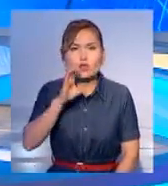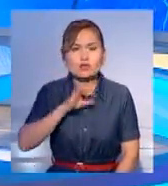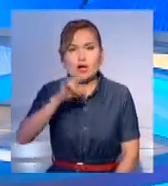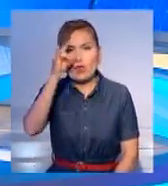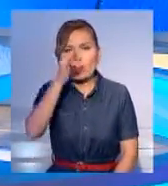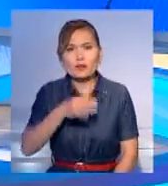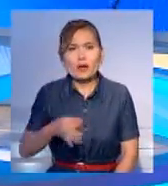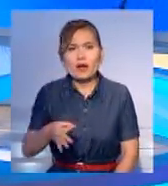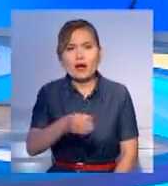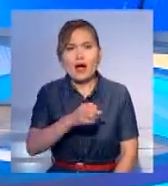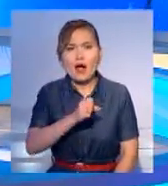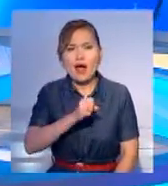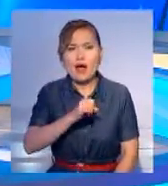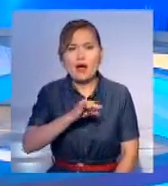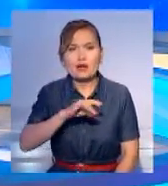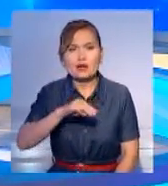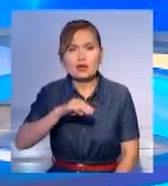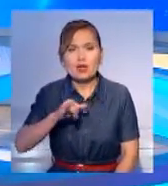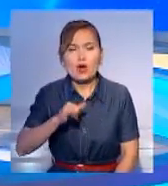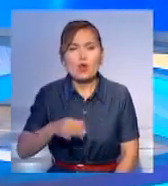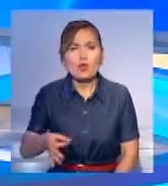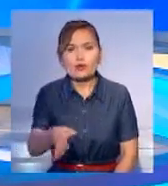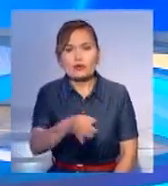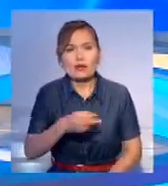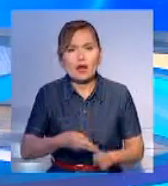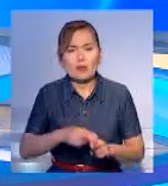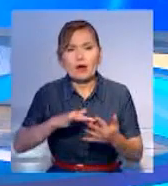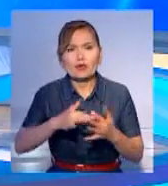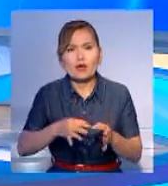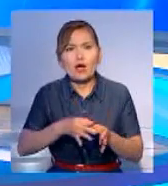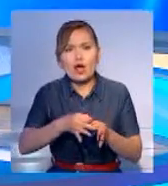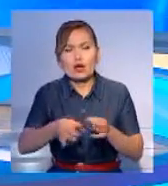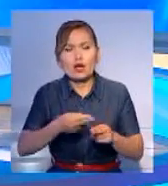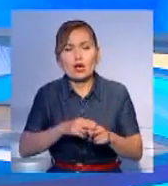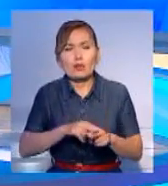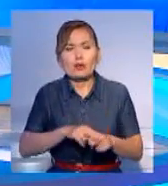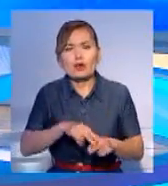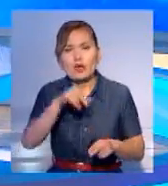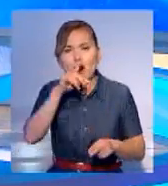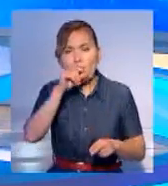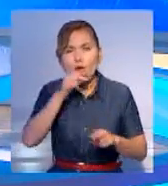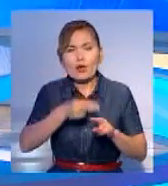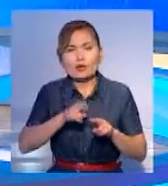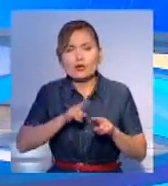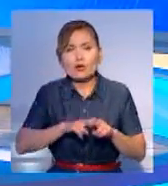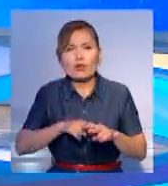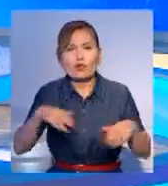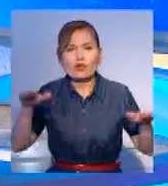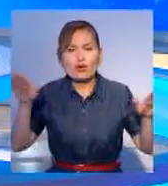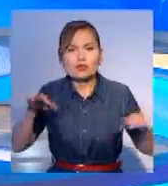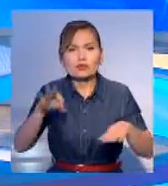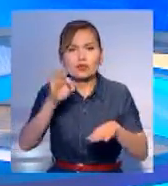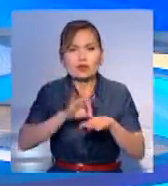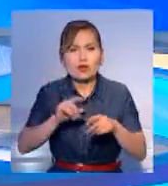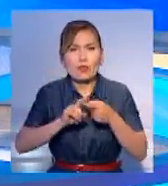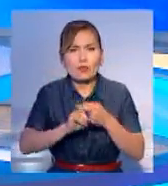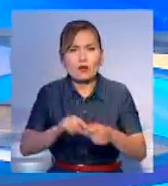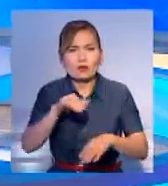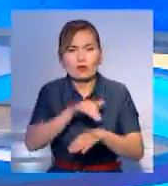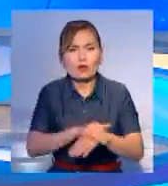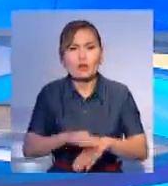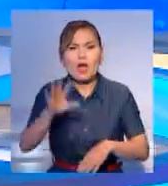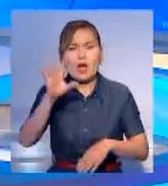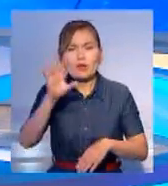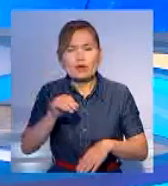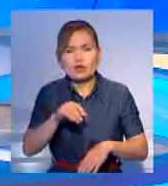Солтүстік Қазақстан облысының Айыртау ауданына қарасты Елецкай ауылында үй құстары арасында Ньюкасл ауруы тарады. Бүгінгі мәлімет бойынша 500